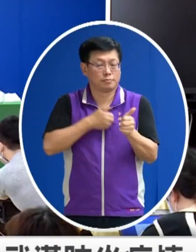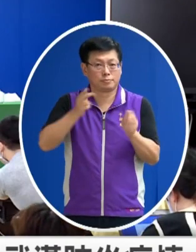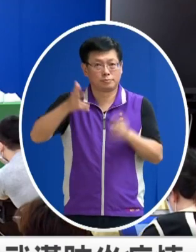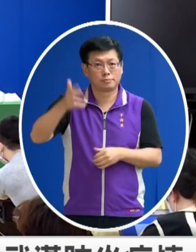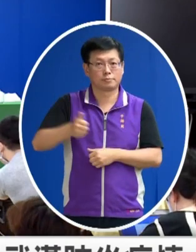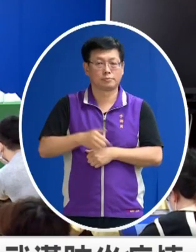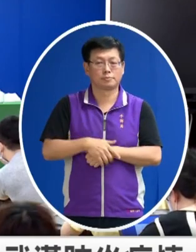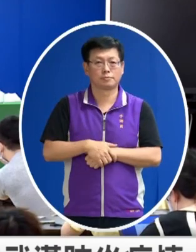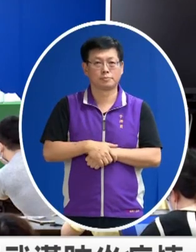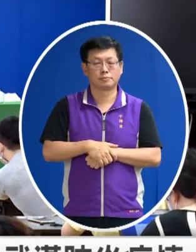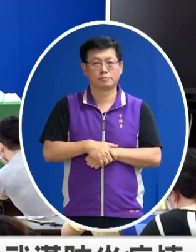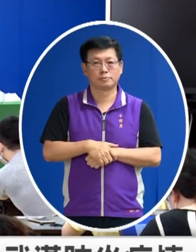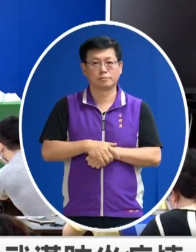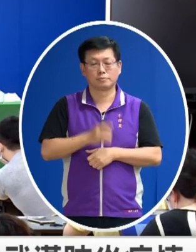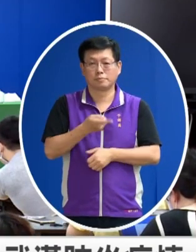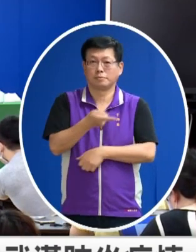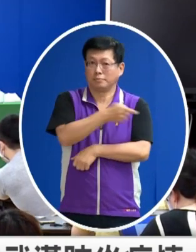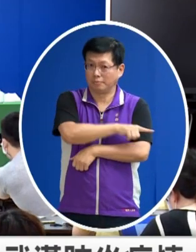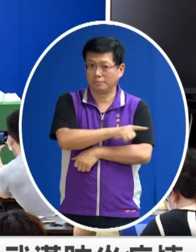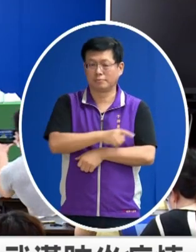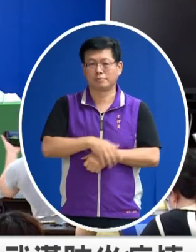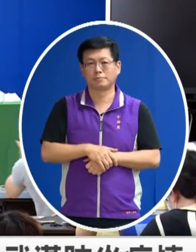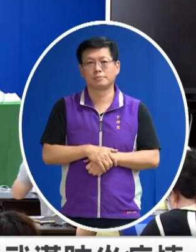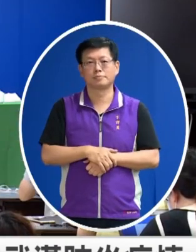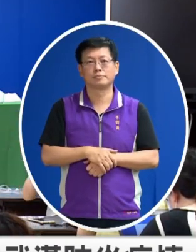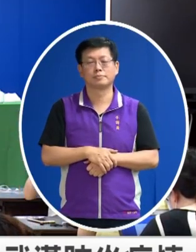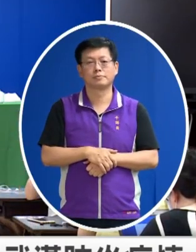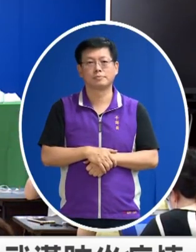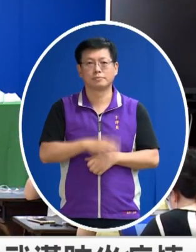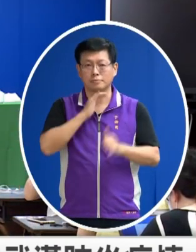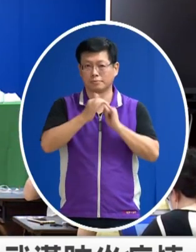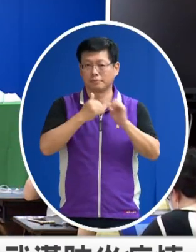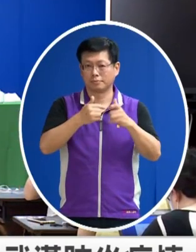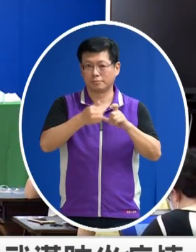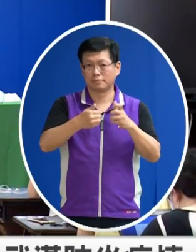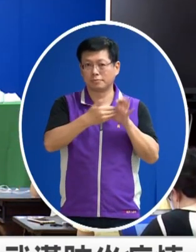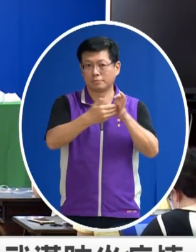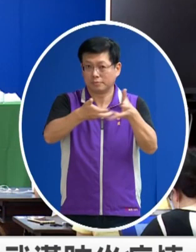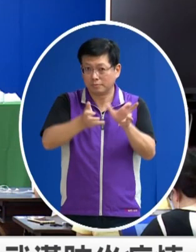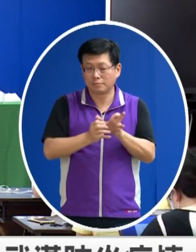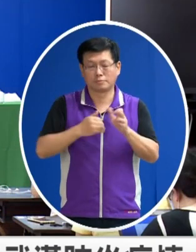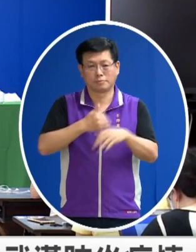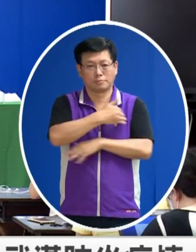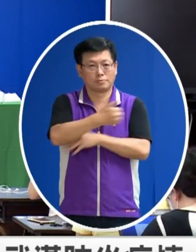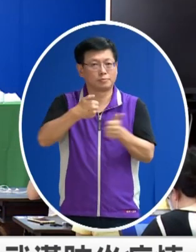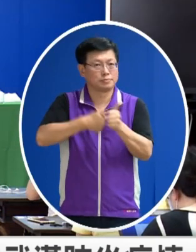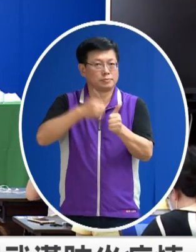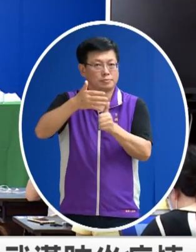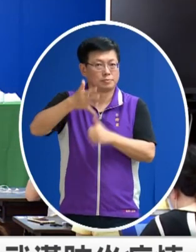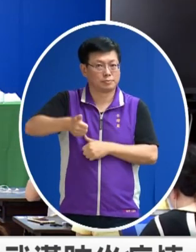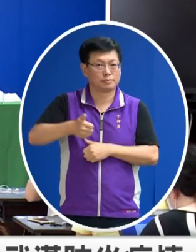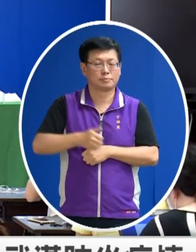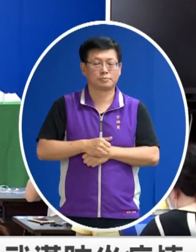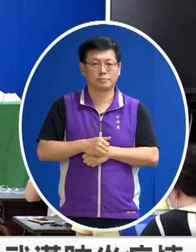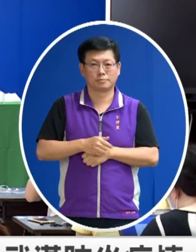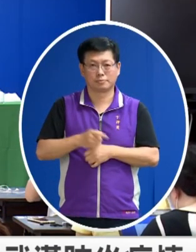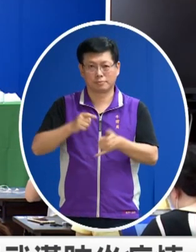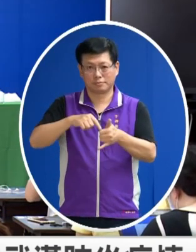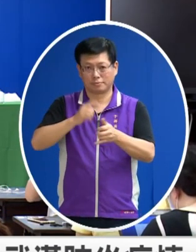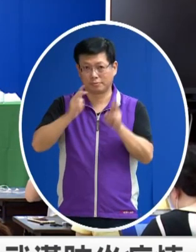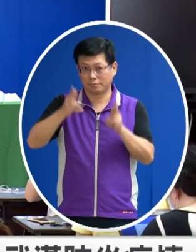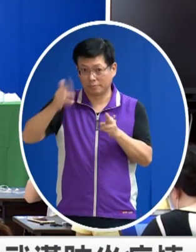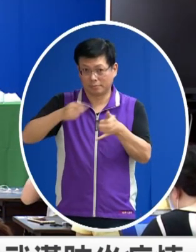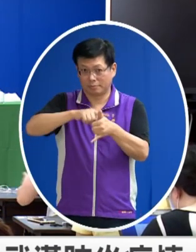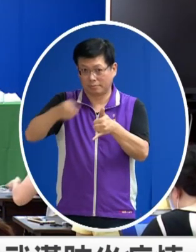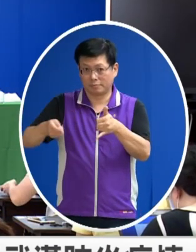官，副指挥官在过去的话是我们社区防治组的庄义祥庄副组长，那指挥官右手侧是我们